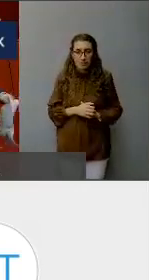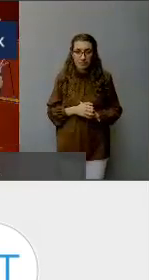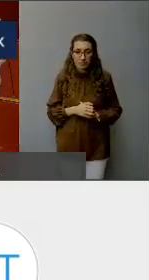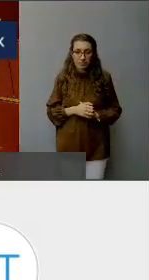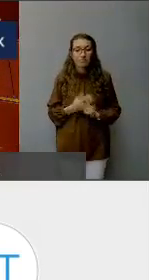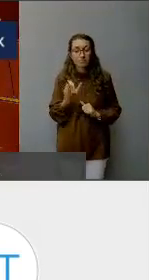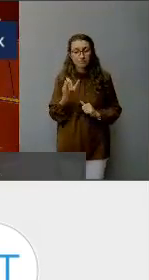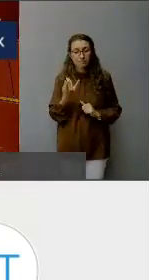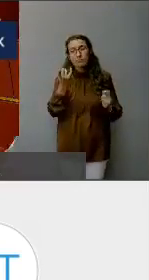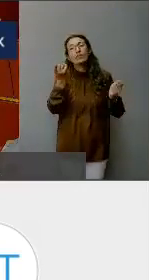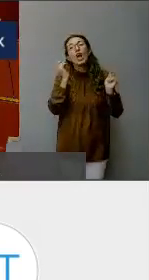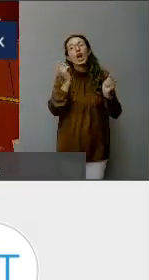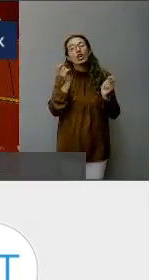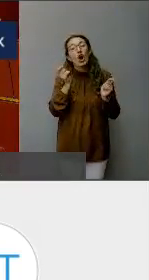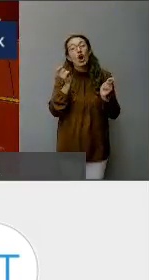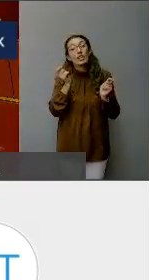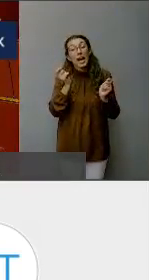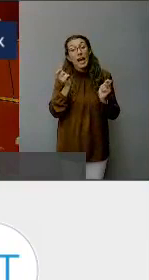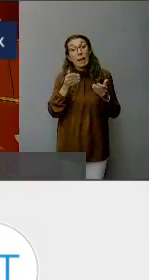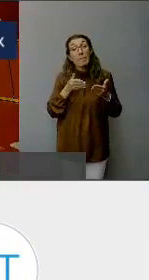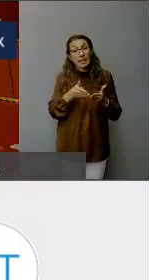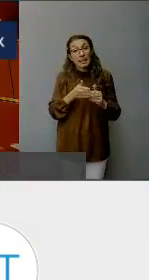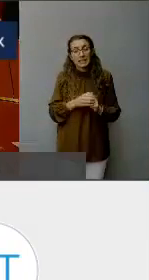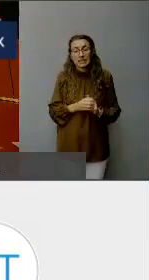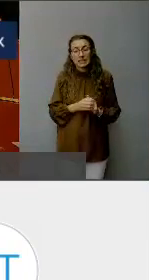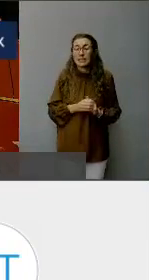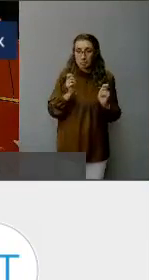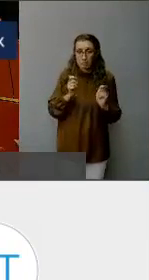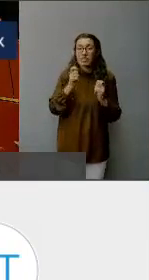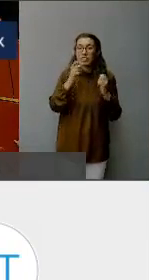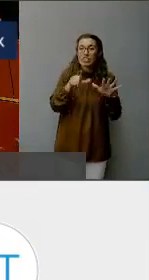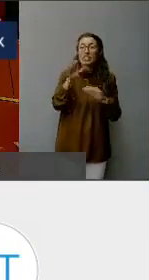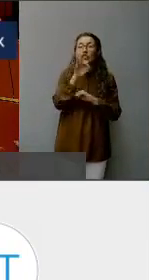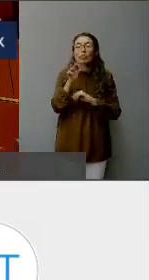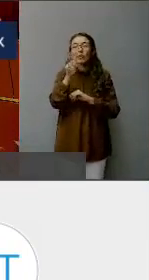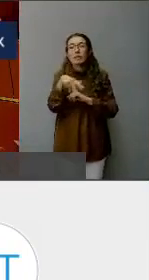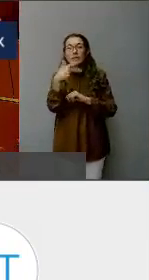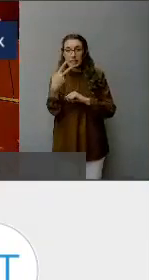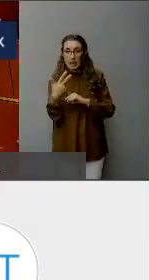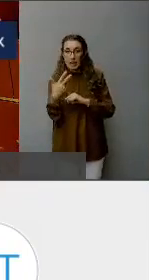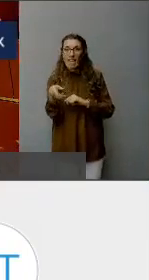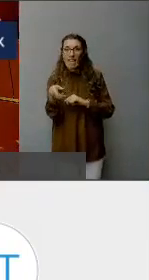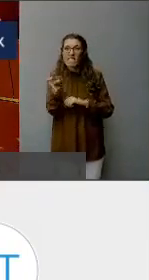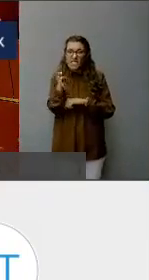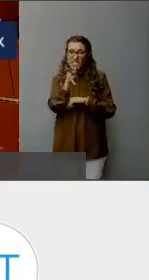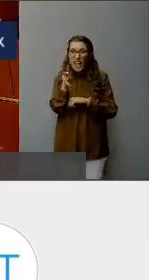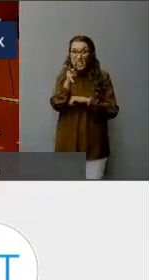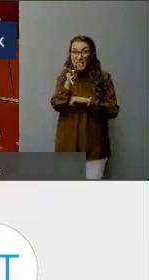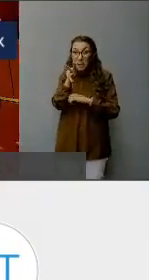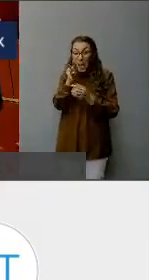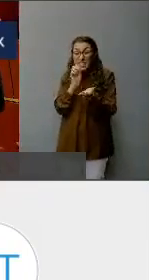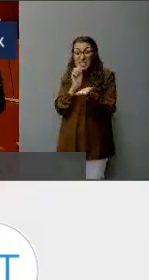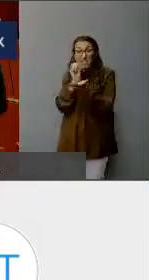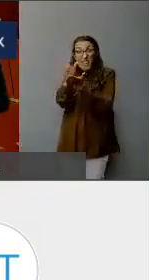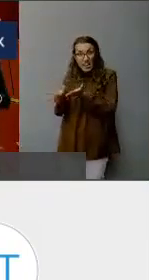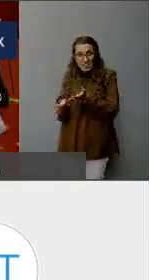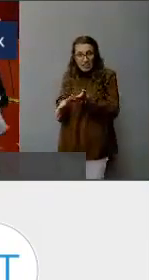mercantile la gazzetta del lunedì 17 ottobre da 3 su vesima incombe la minaccia degli sfratti